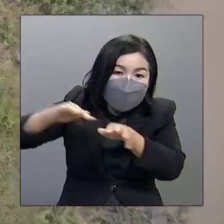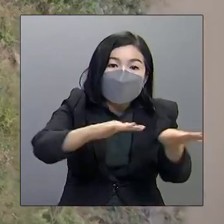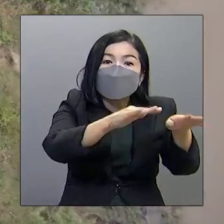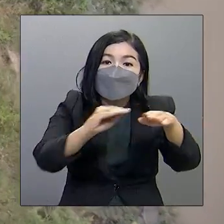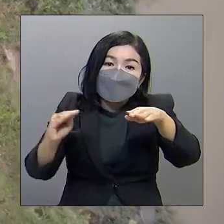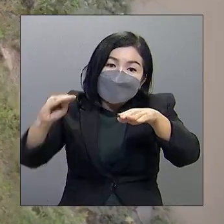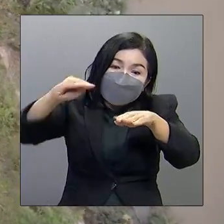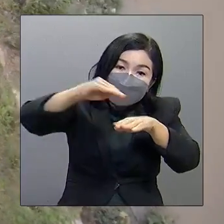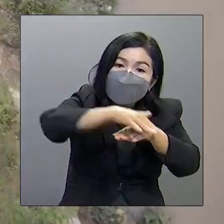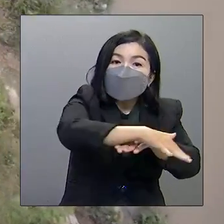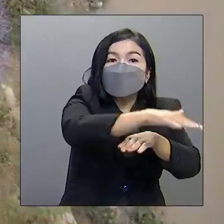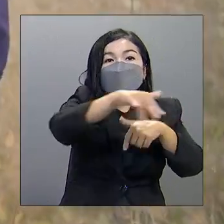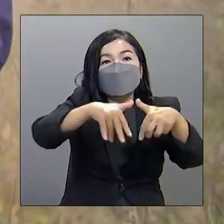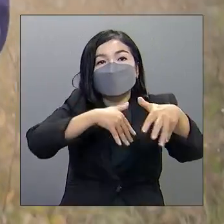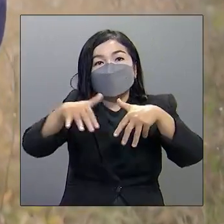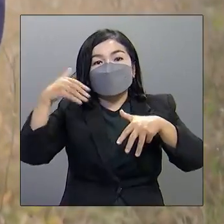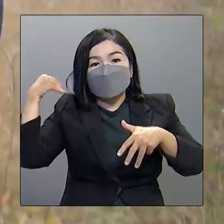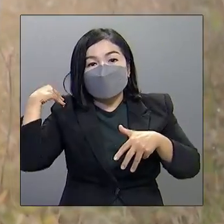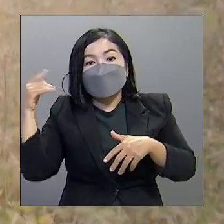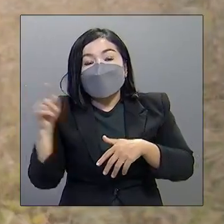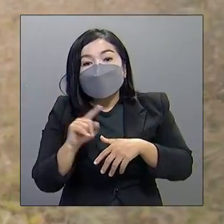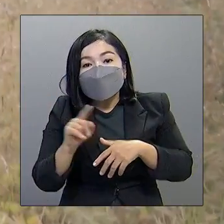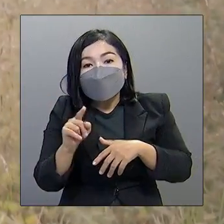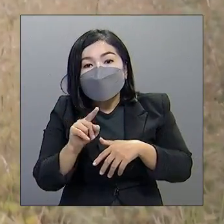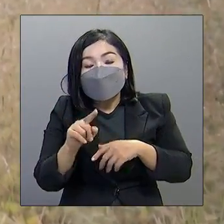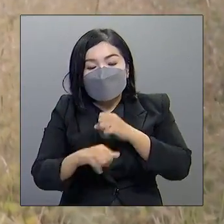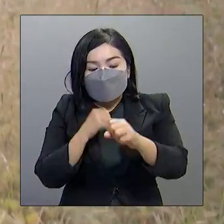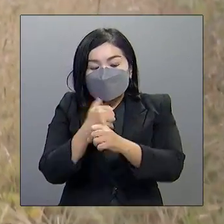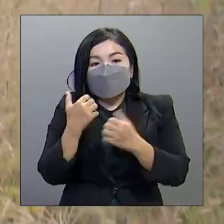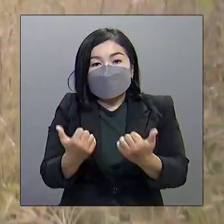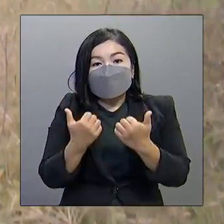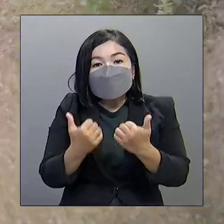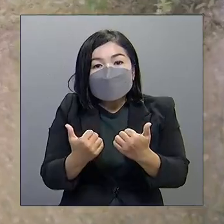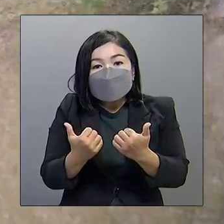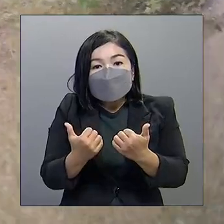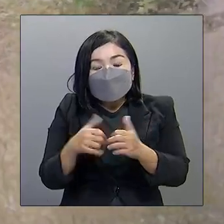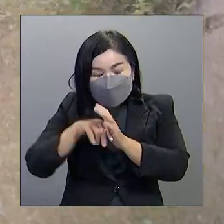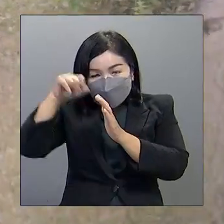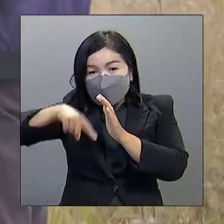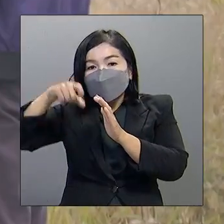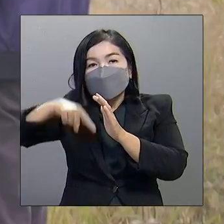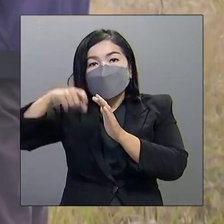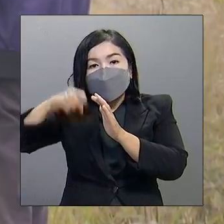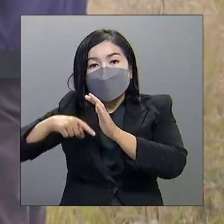บ้านเรือนประชาชนของท่านน ี้ ก็เป็นจุดหนึ่งที่ปีนี้เนี่ยจะต้องรีบซ่อม ท่านเลขา